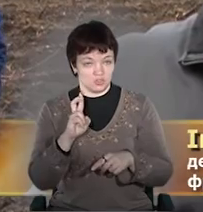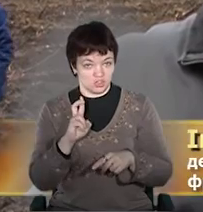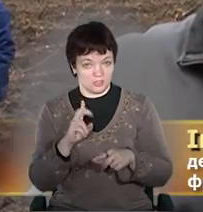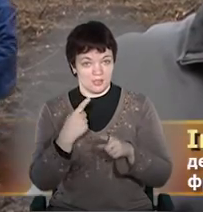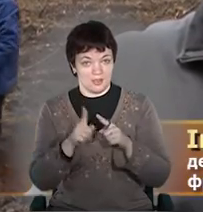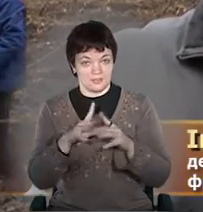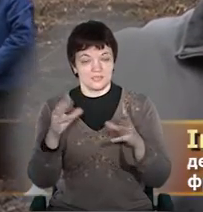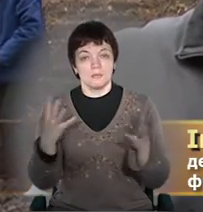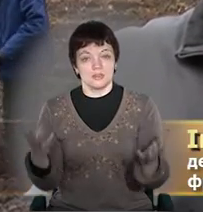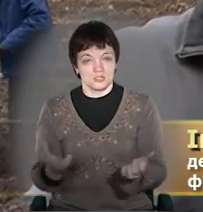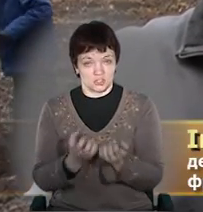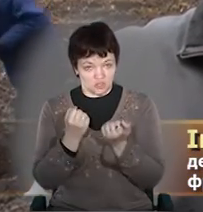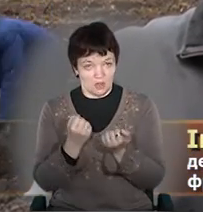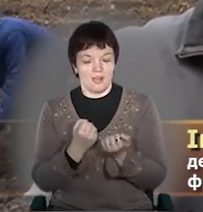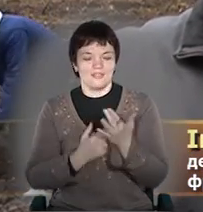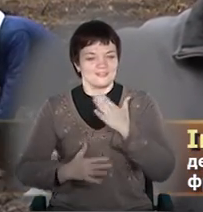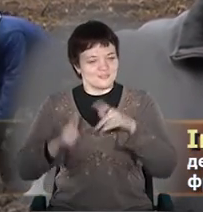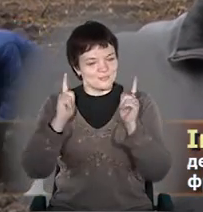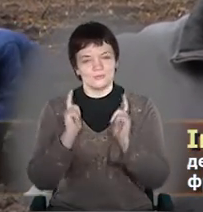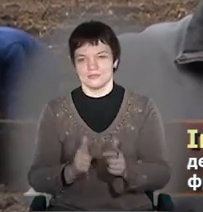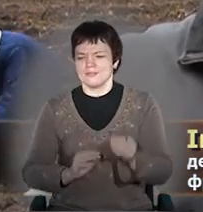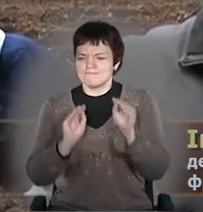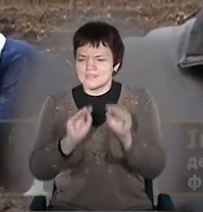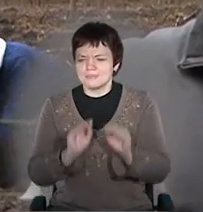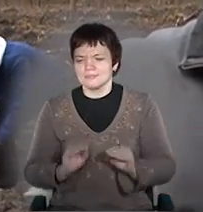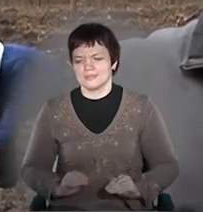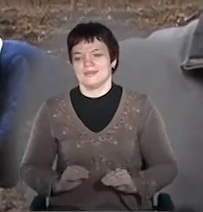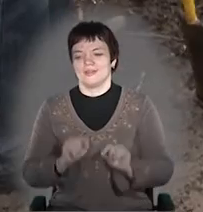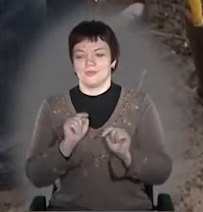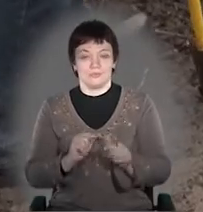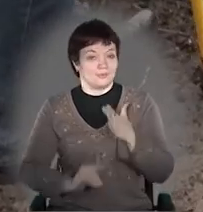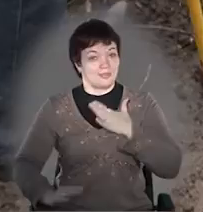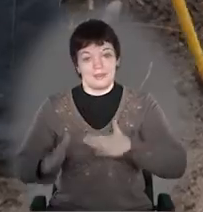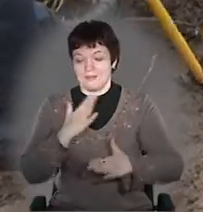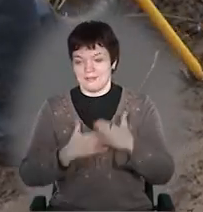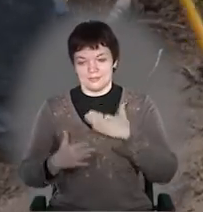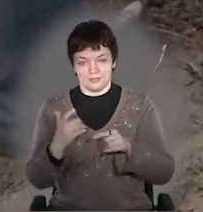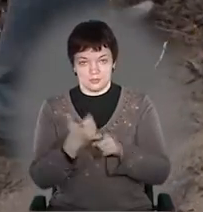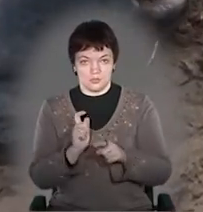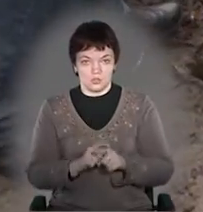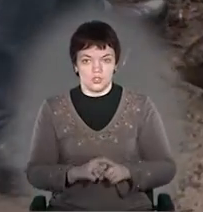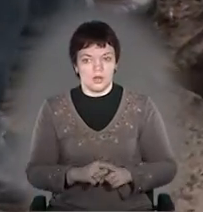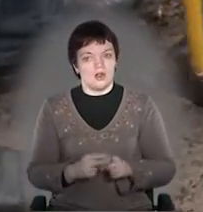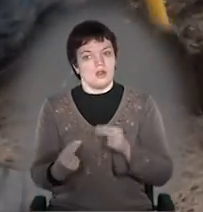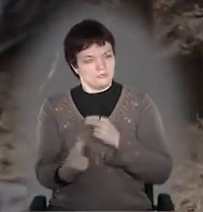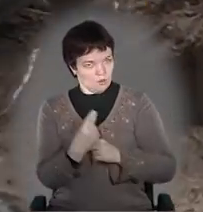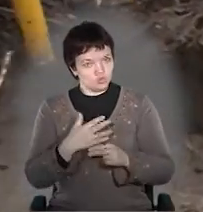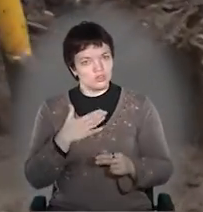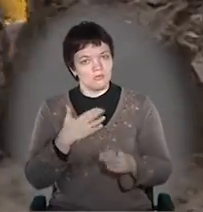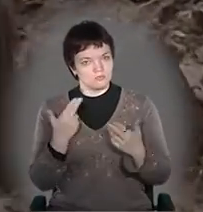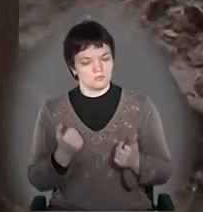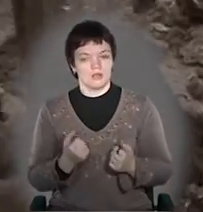ее поддержали, с радостью это восприняли и с радостью сегодня работают здесь, в Богодуховском районе. Инструктаж, конечно, получили, потому